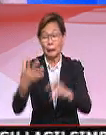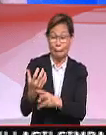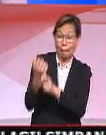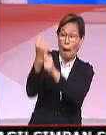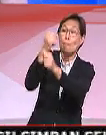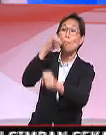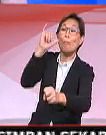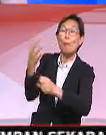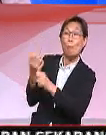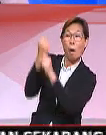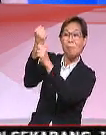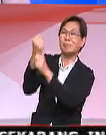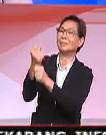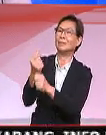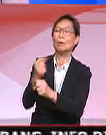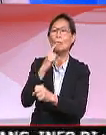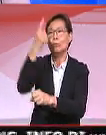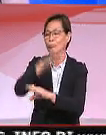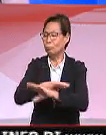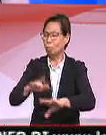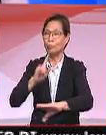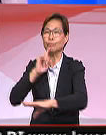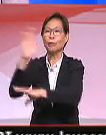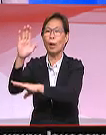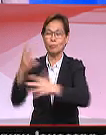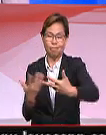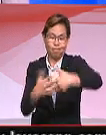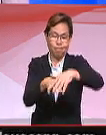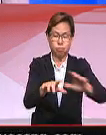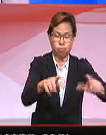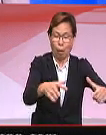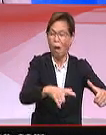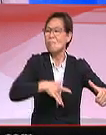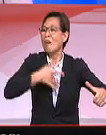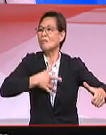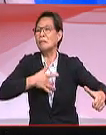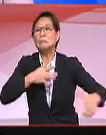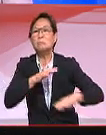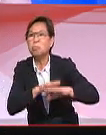kemenangan semalam bukan jaminan untuk gabungan itu berasa selesa.